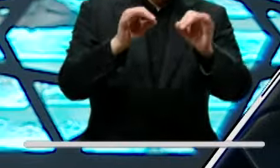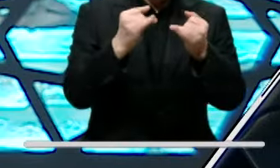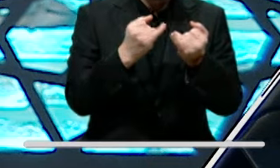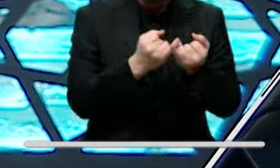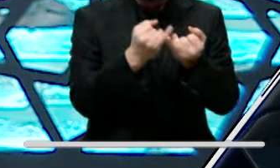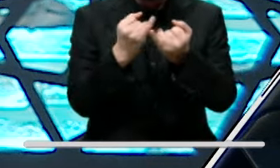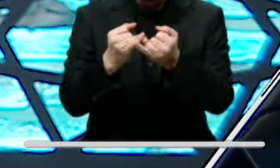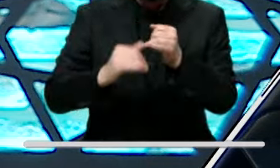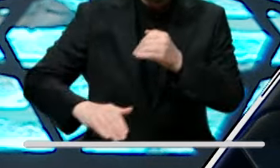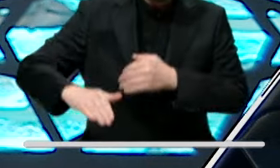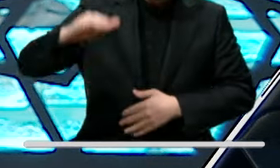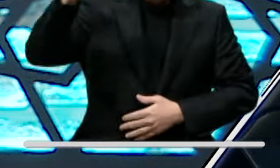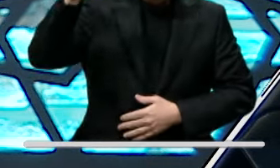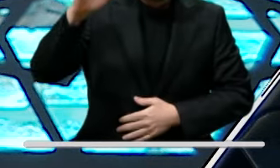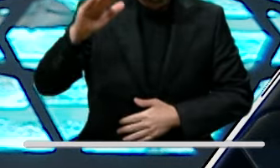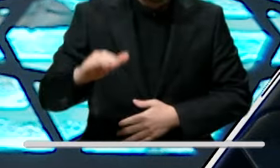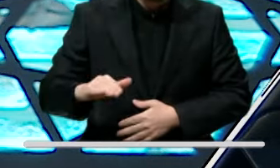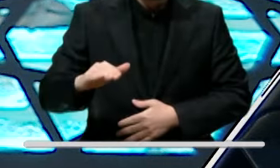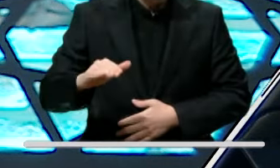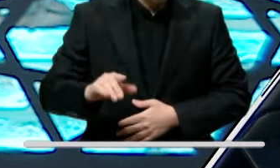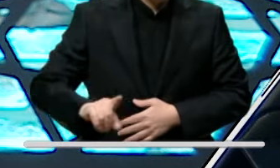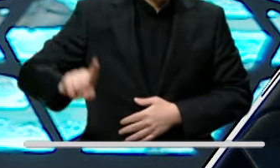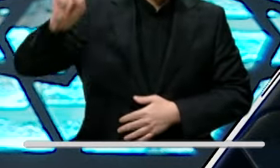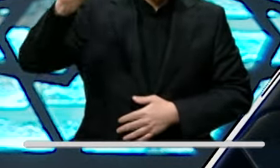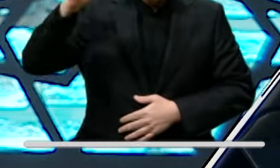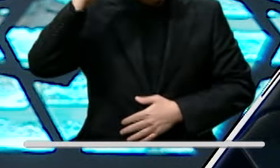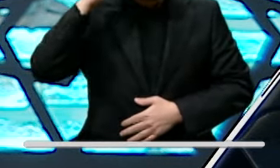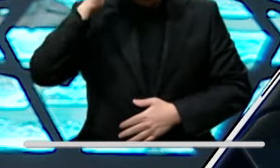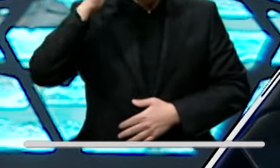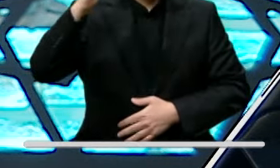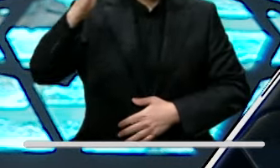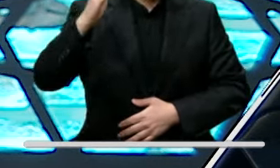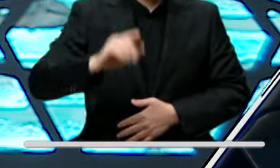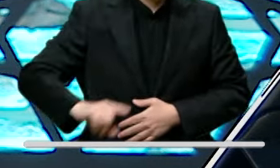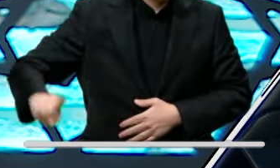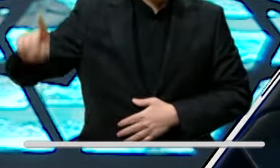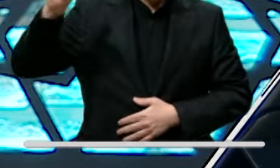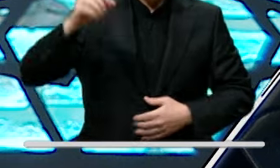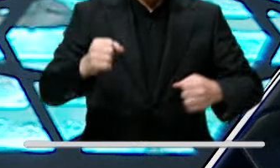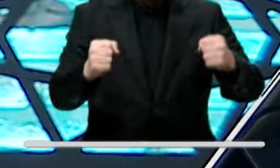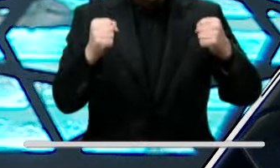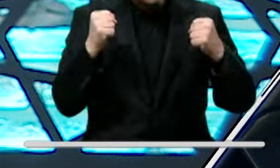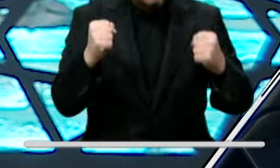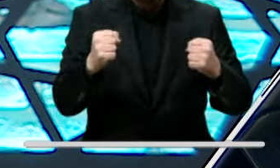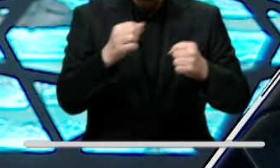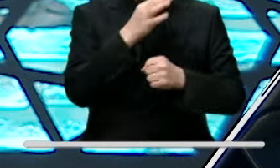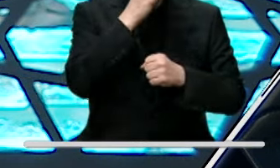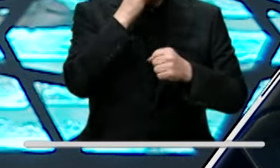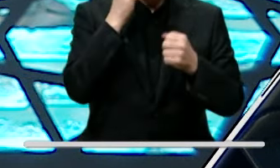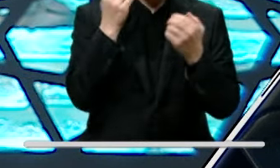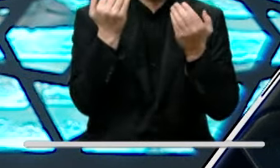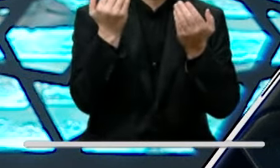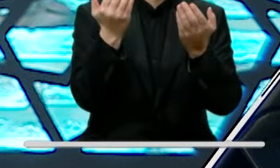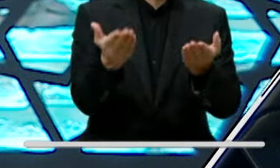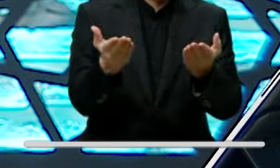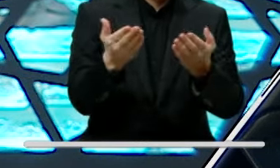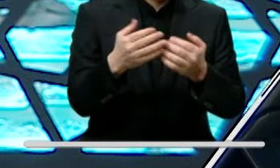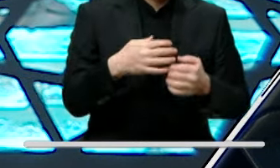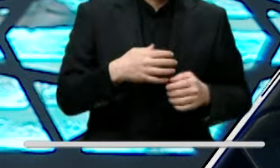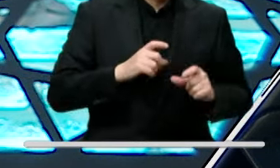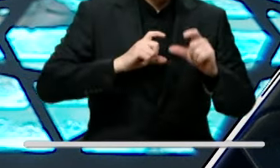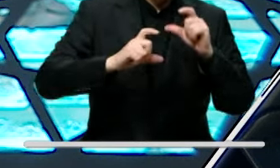kardeşlerimizi, büyüklerimizi, küçüklerimizi Allah'ın selamıyla selamlıyoruz. Cenab-ı Allah'tan sağlık, afiyet ve huzur niyaz ediyoruz.